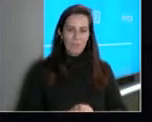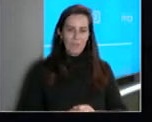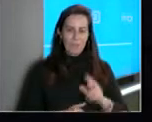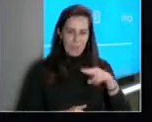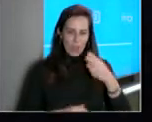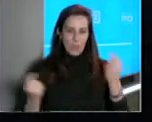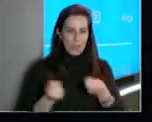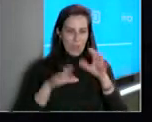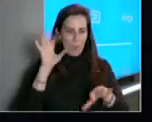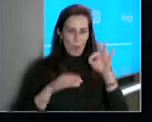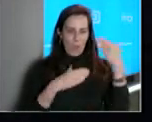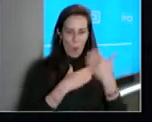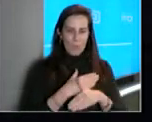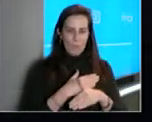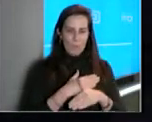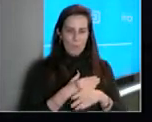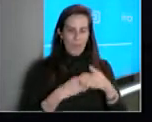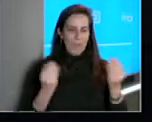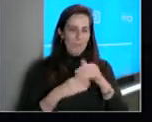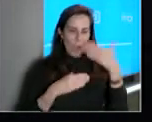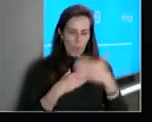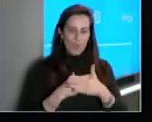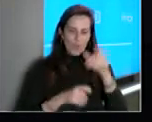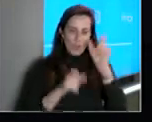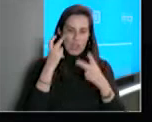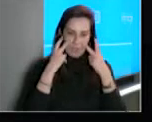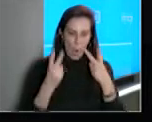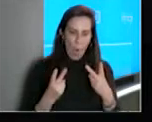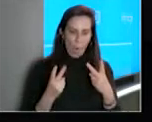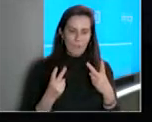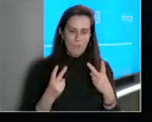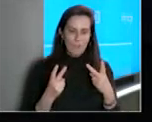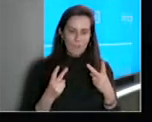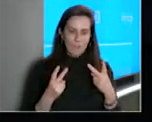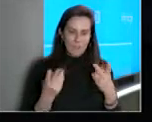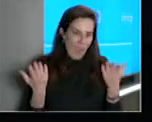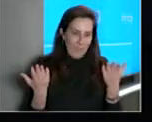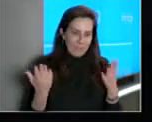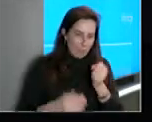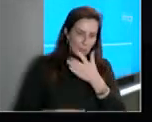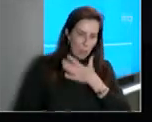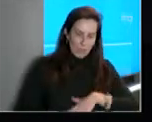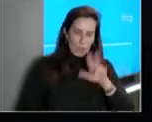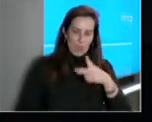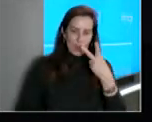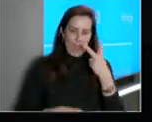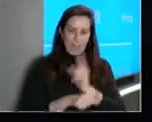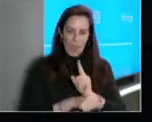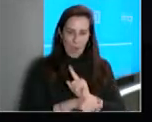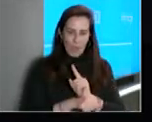יהיו תשדירי הבחירות האחרונים. זה יהיה הדבר האחרון שהציבור יראה. אז אם את רוצה, יש לנו שתי